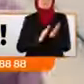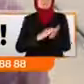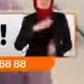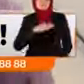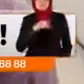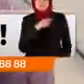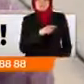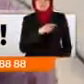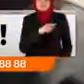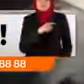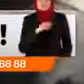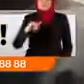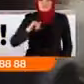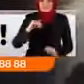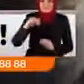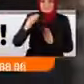desen